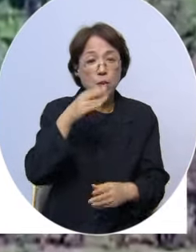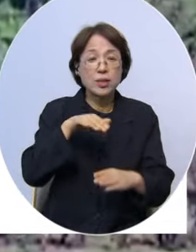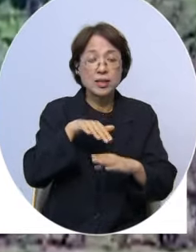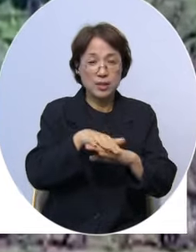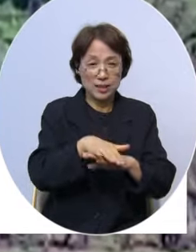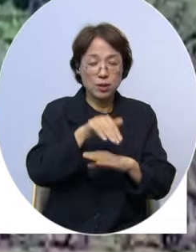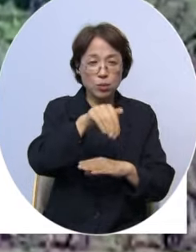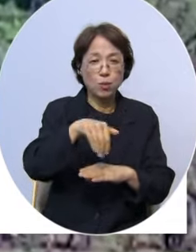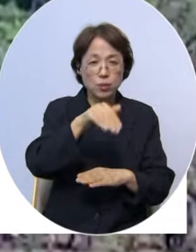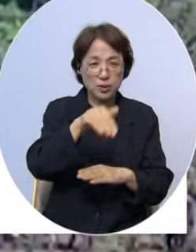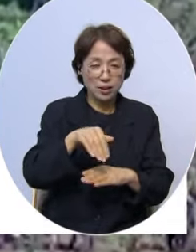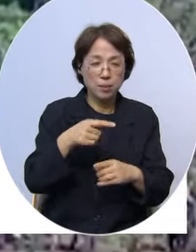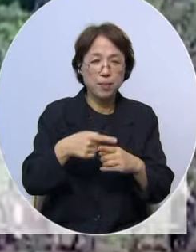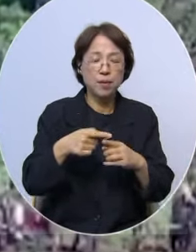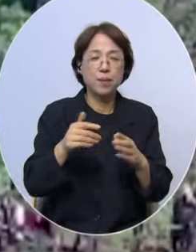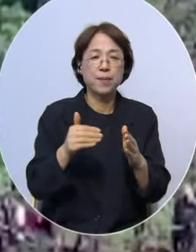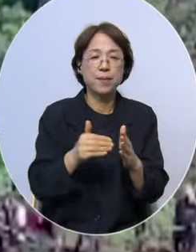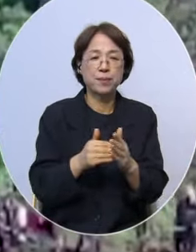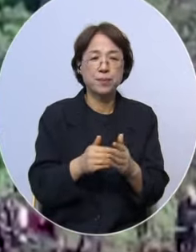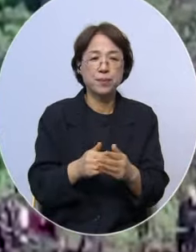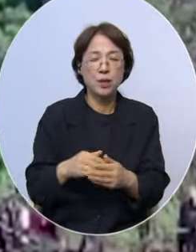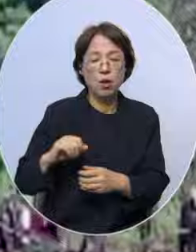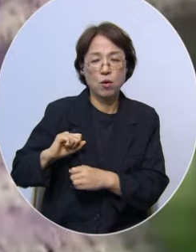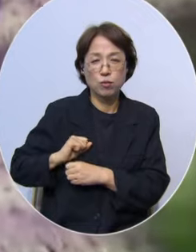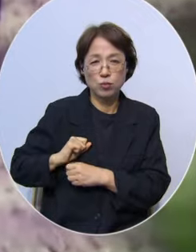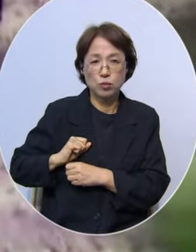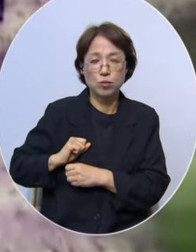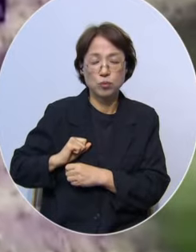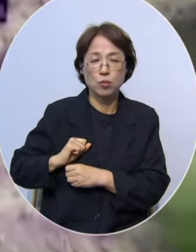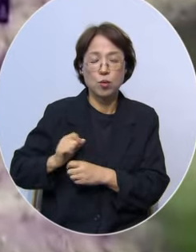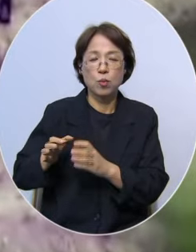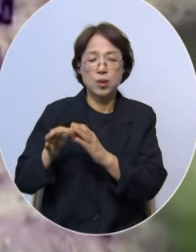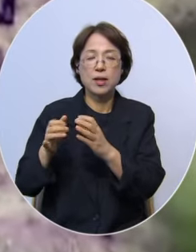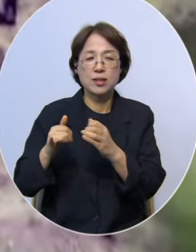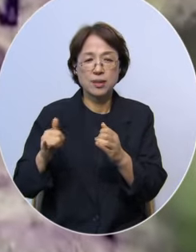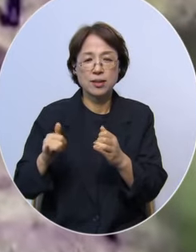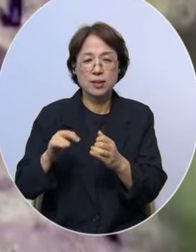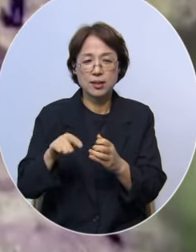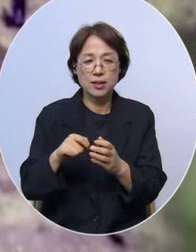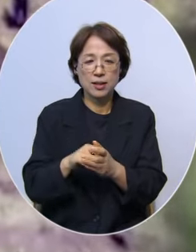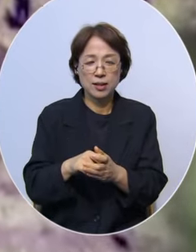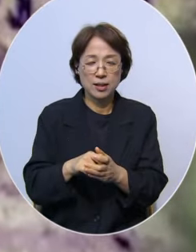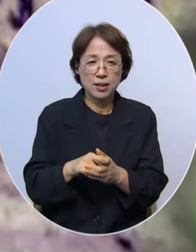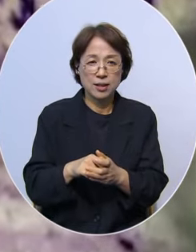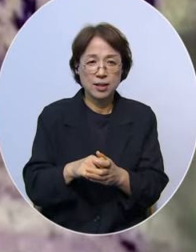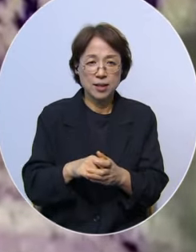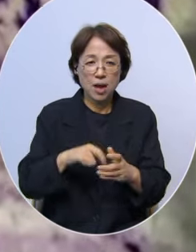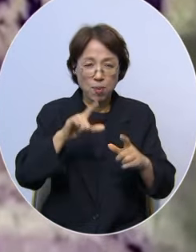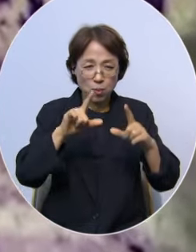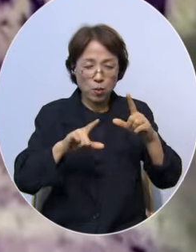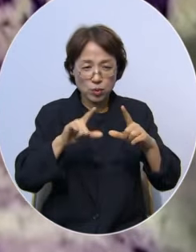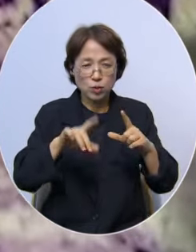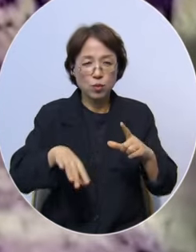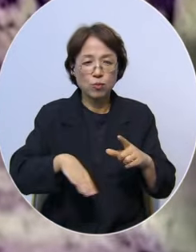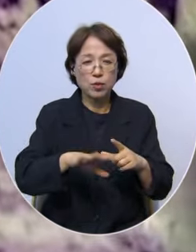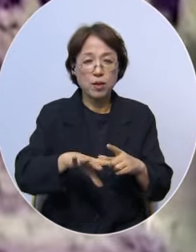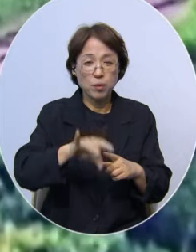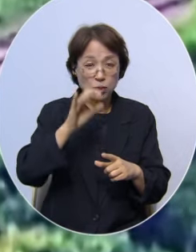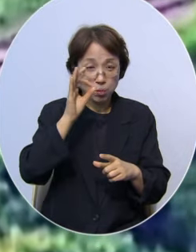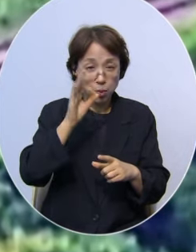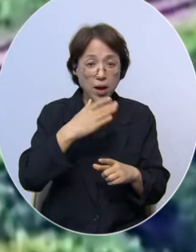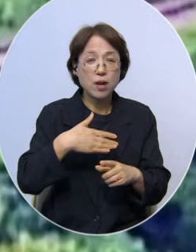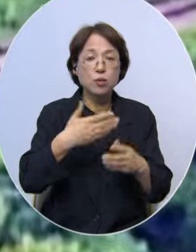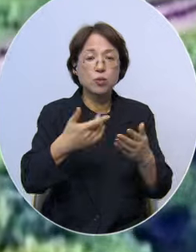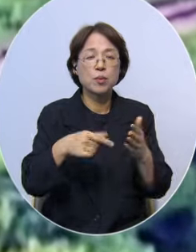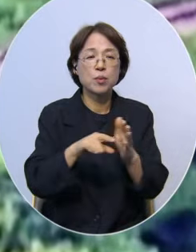공사라고 분석했습니다 합참 관계자는 작업이 완료된 걸 우리가 먼저 보고 있었다는 것을 알려주기 위해